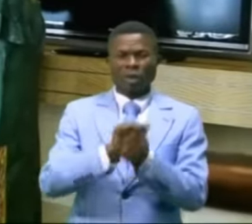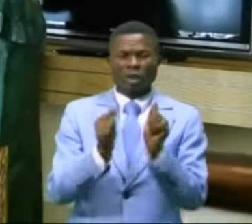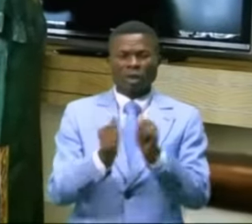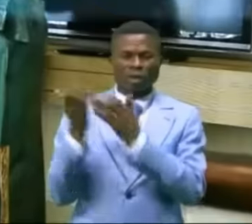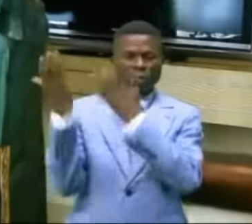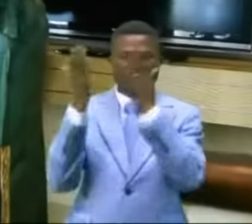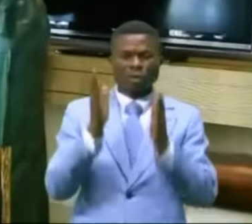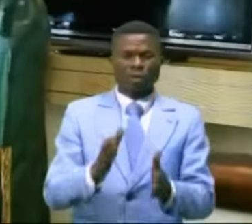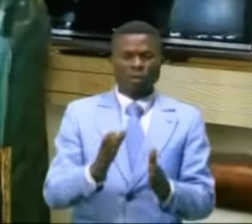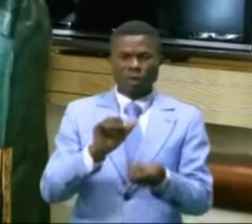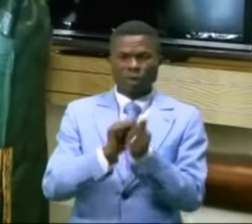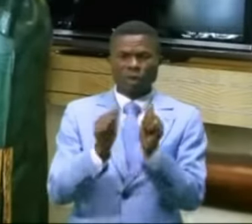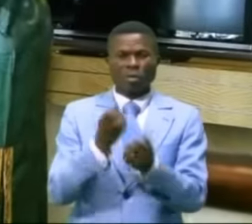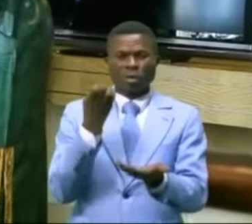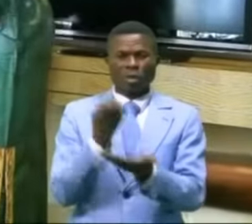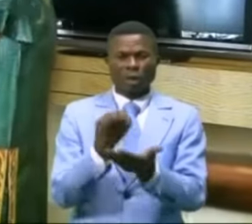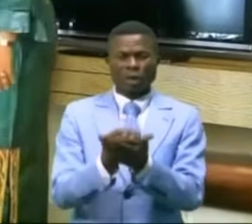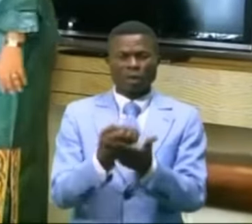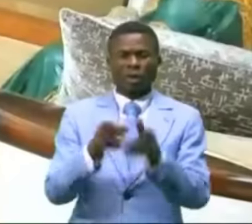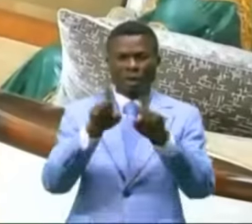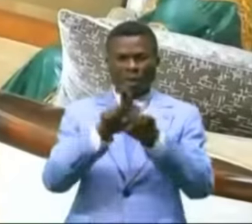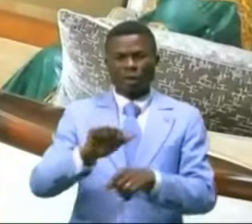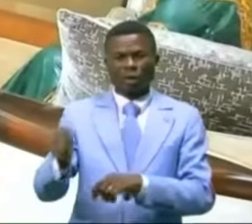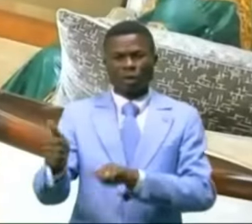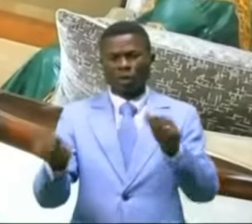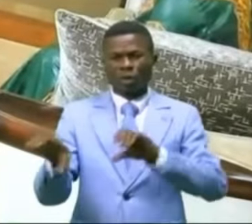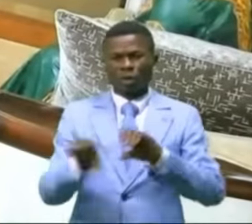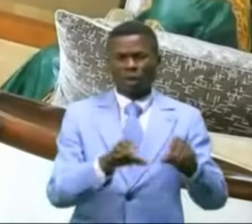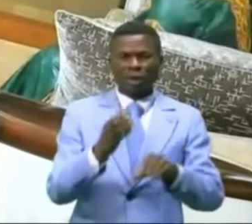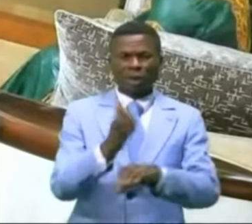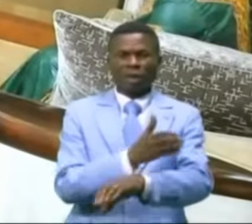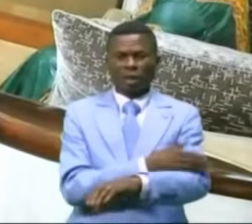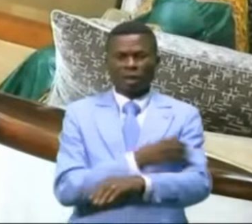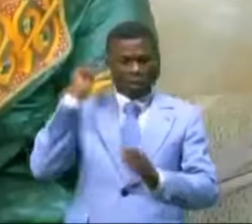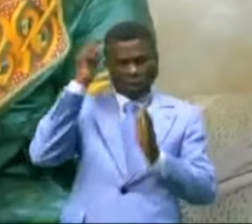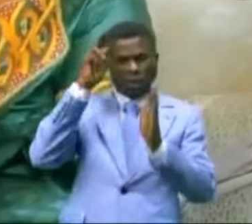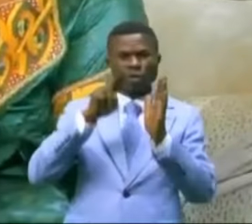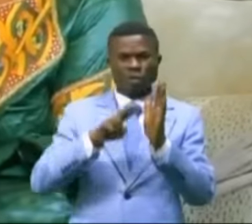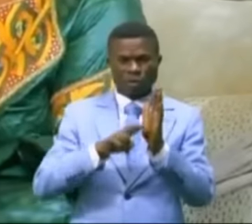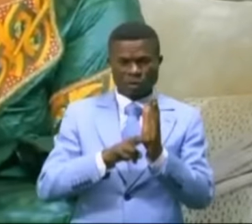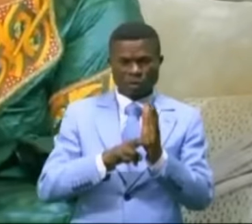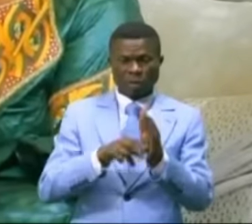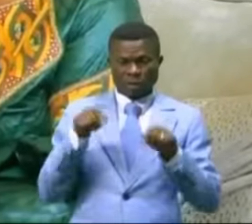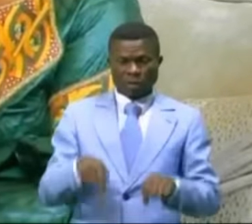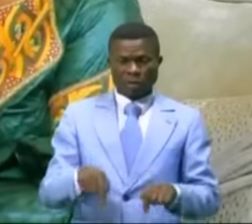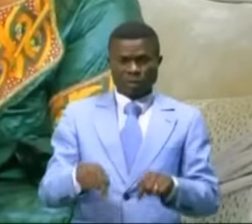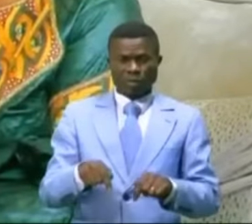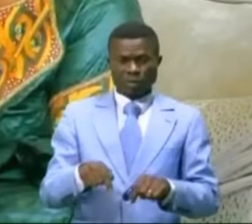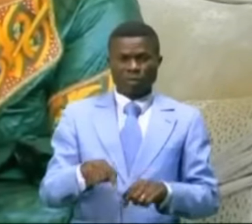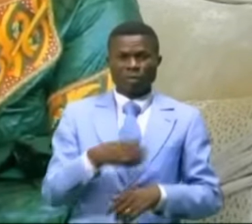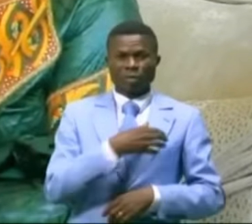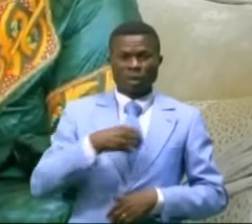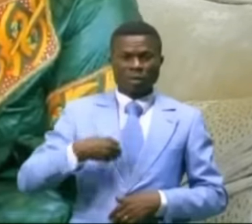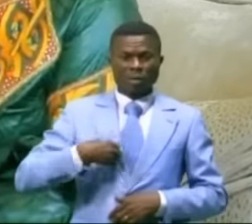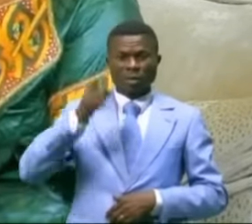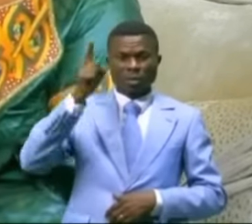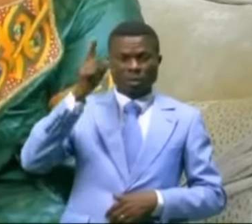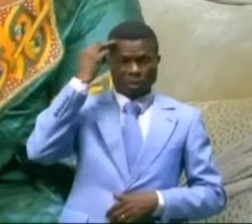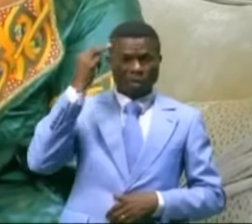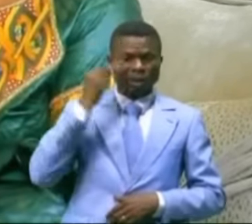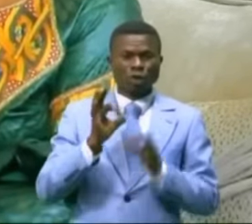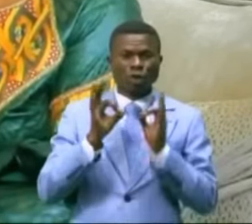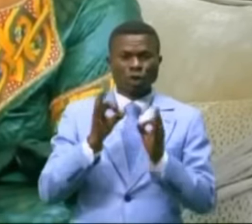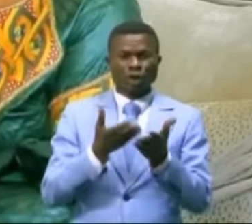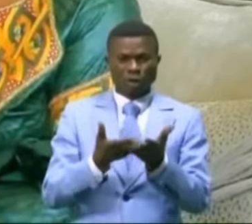affaires, cadre macroéconomique et autres pour la bonne marche du gouvernement. En ce moment où la nouvelle première ministre Judith